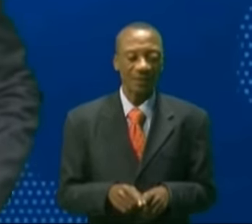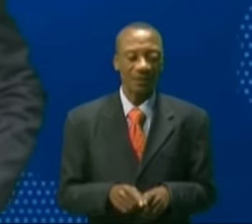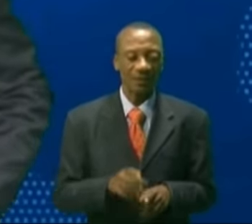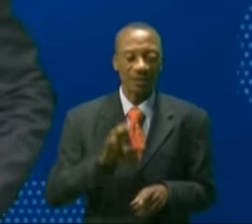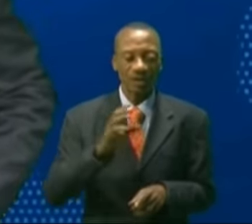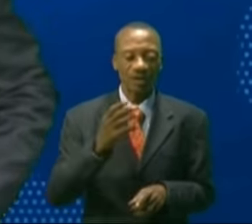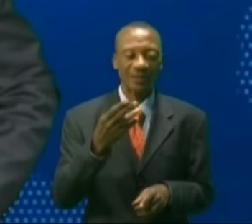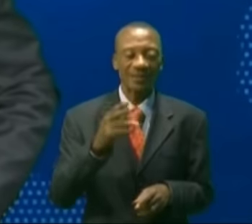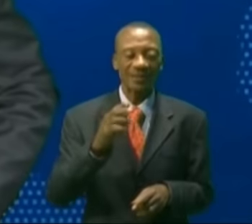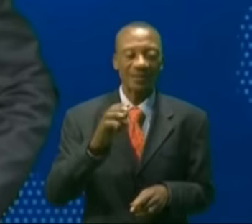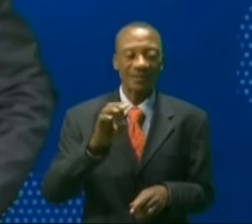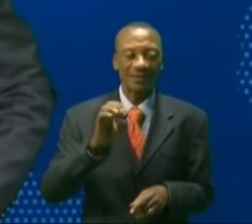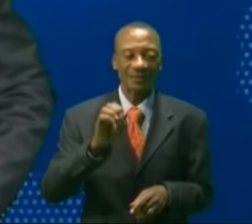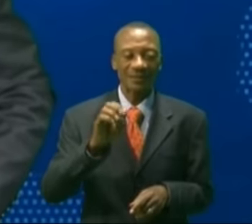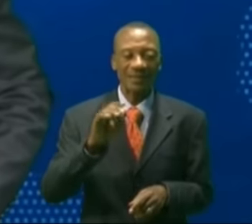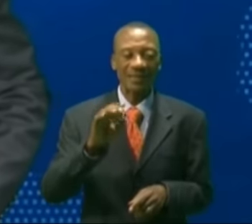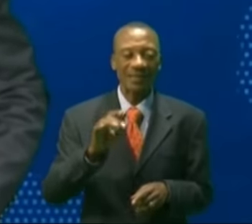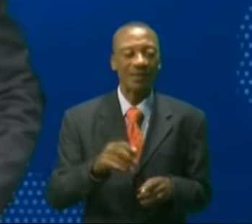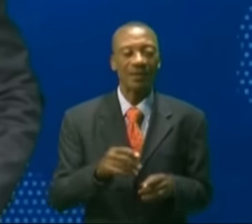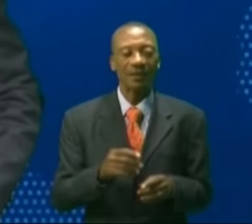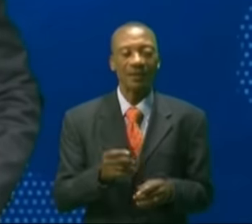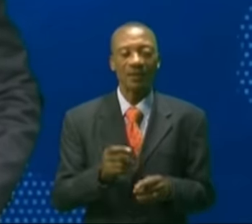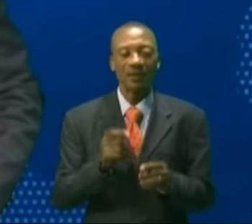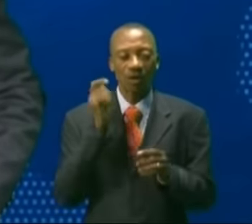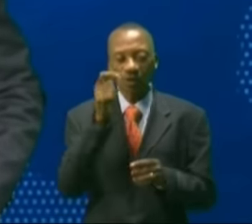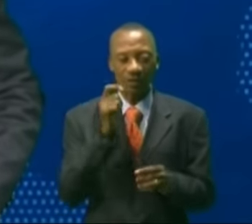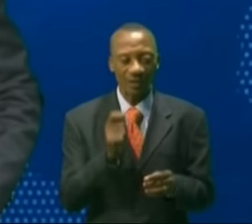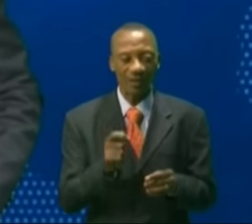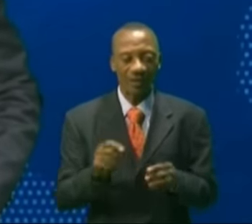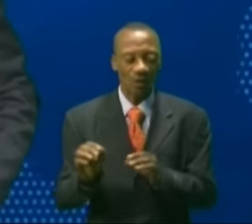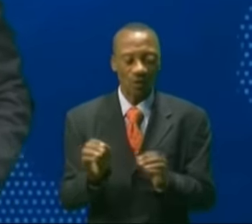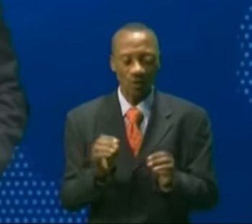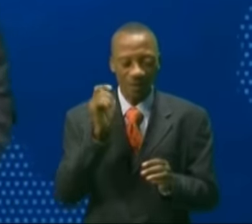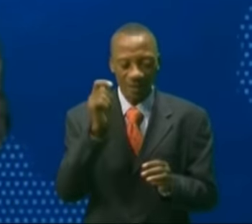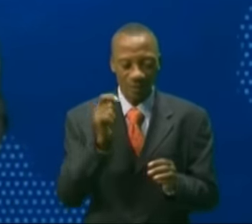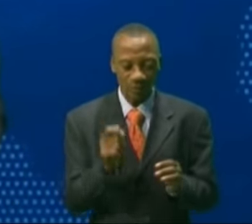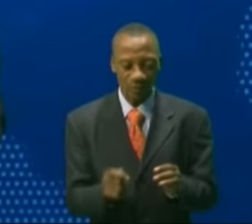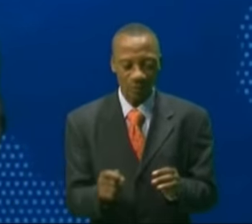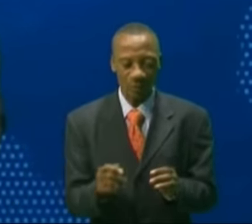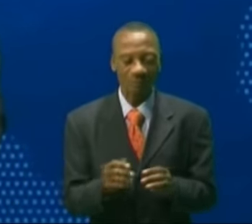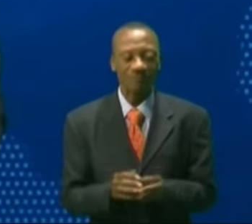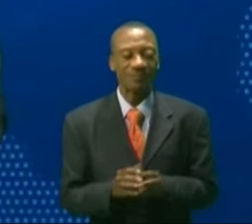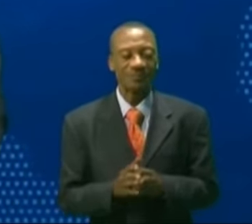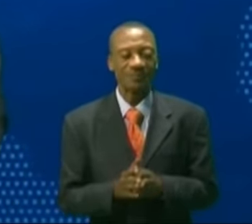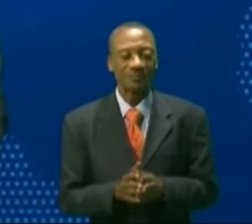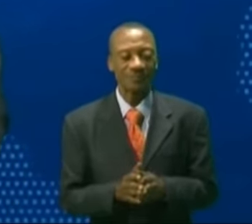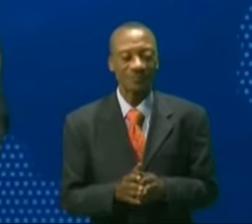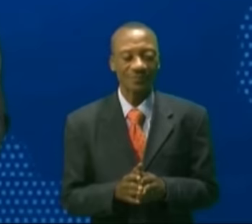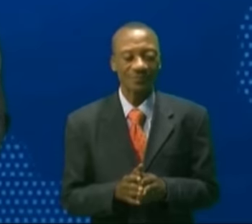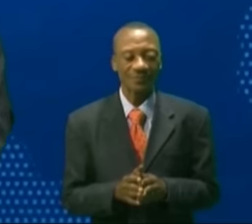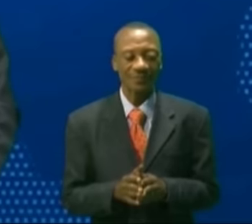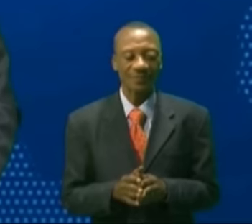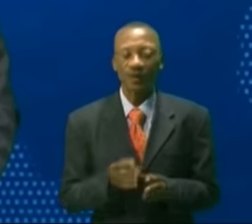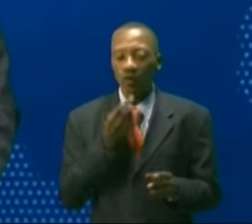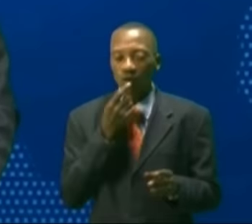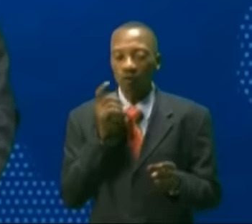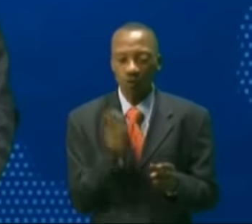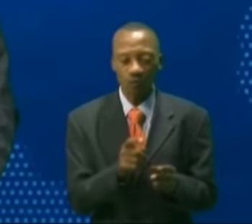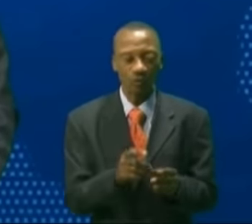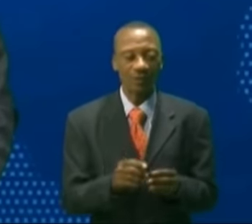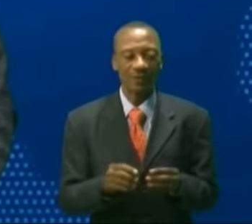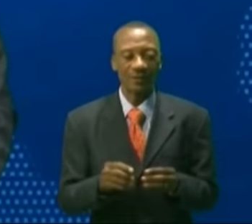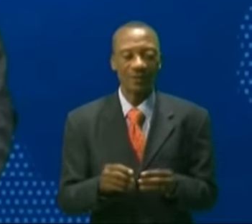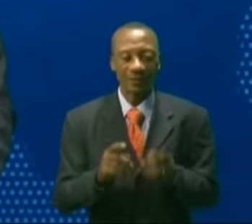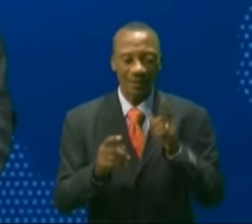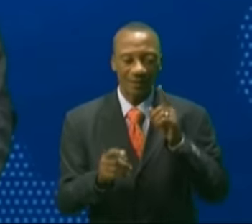ordonne. Article 1er. La croix de la bravoure militaire avec une étoile en bronze